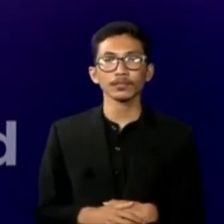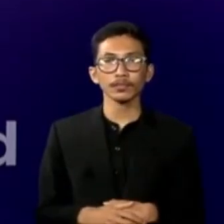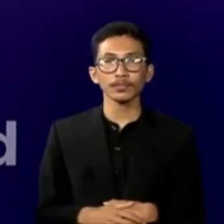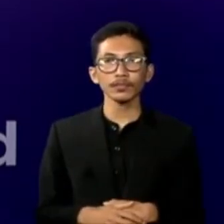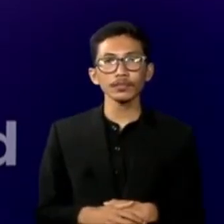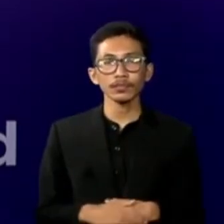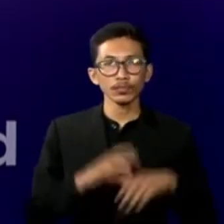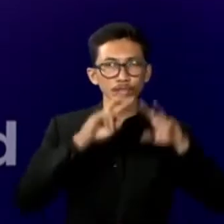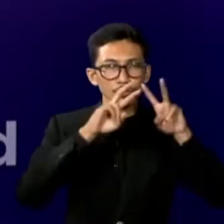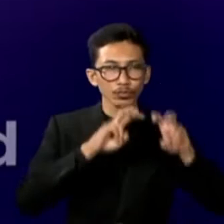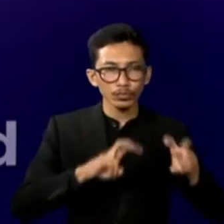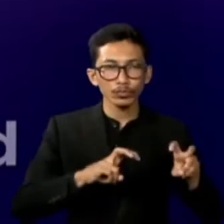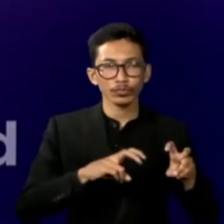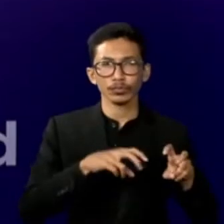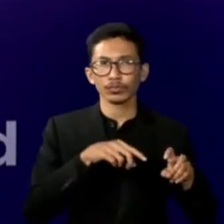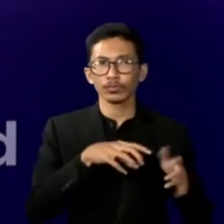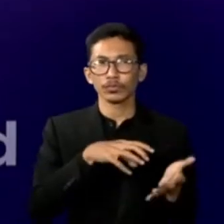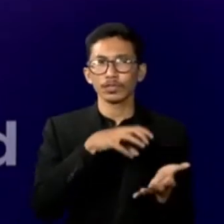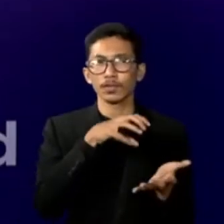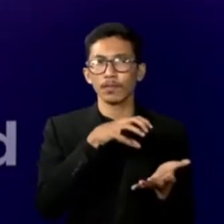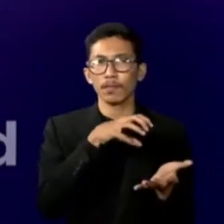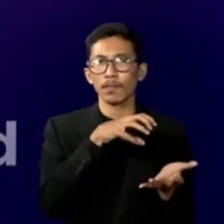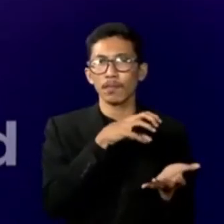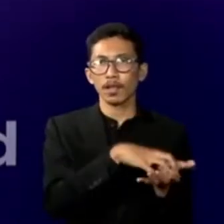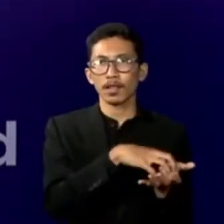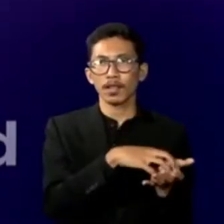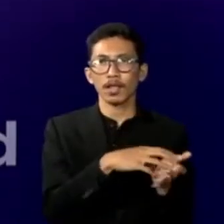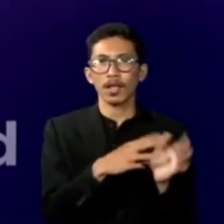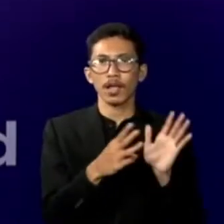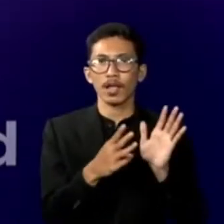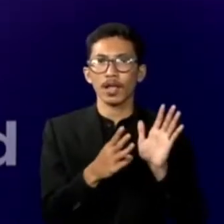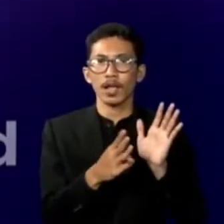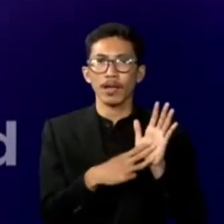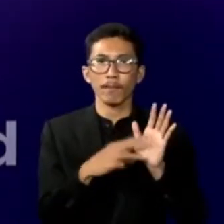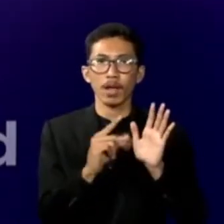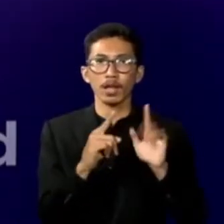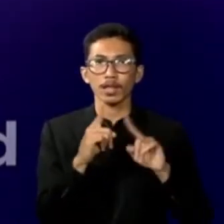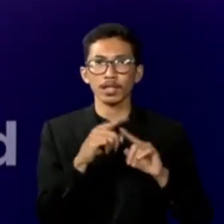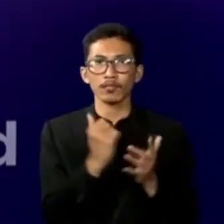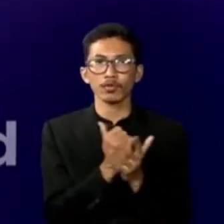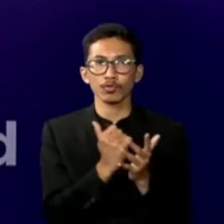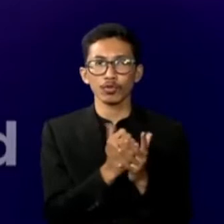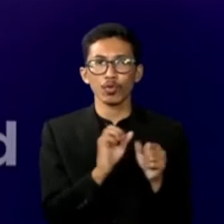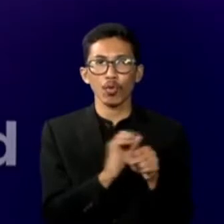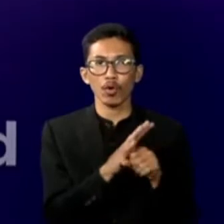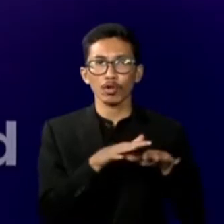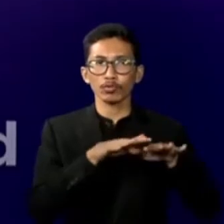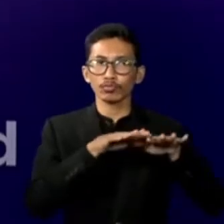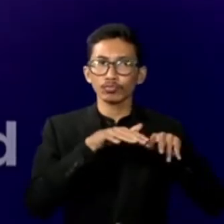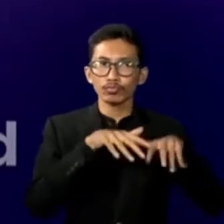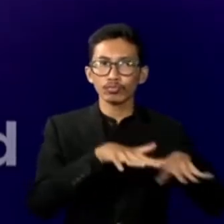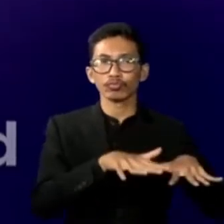kepenuhan di MRT itu jauh lebih rendah daripada penularan di bis-bis saya ada sebenarnya